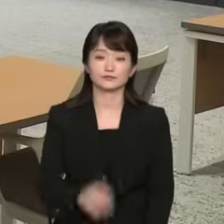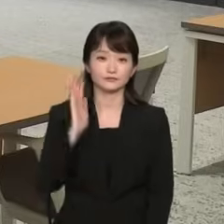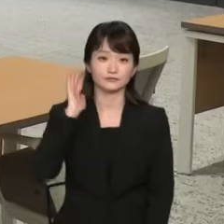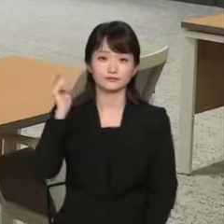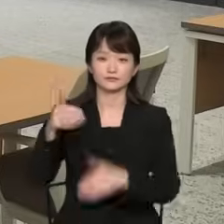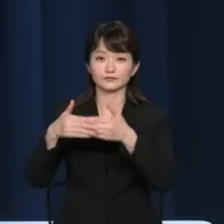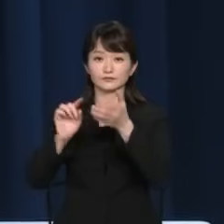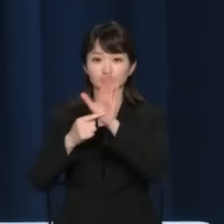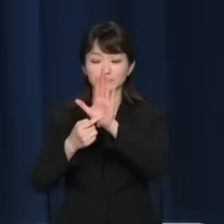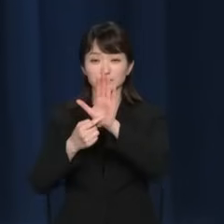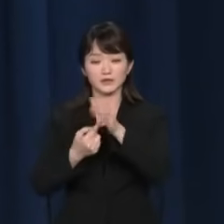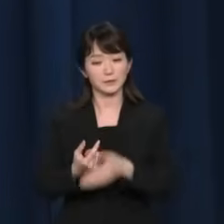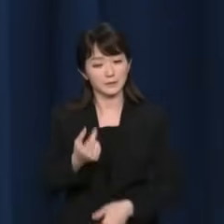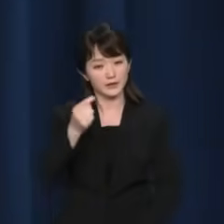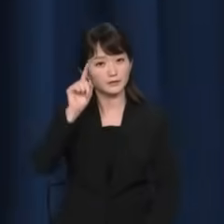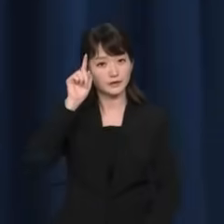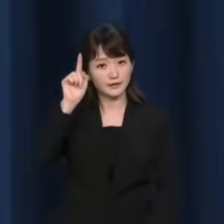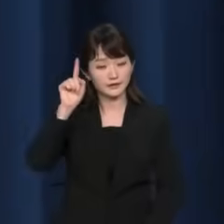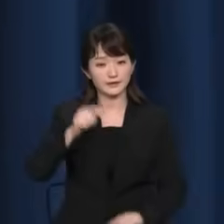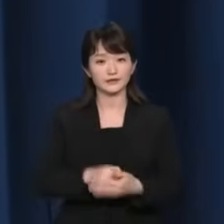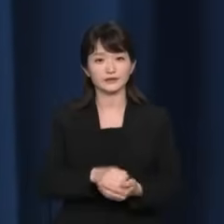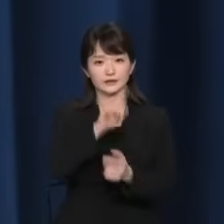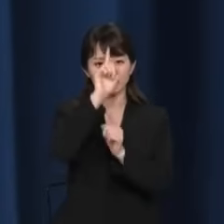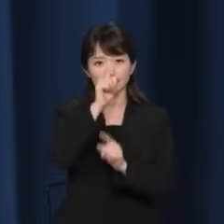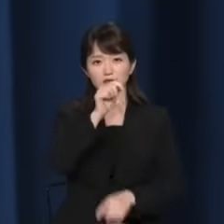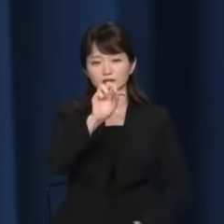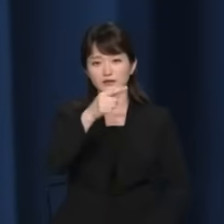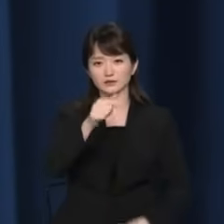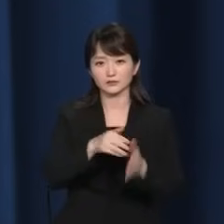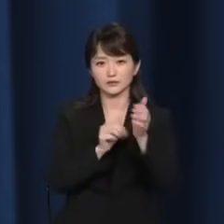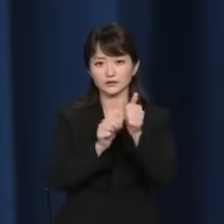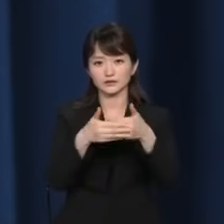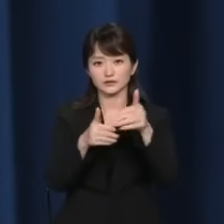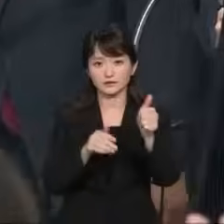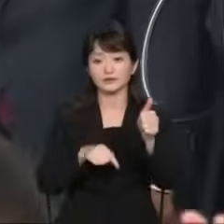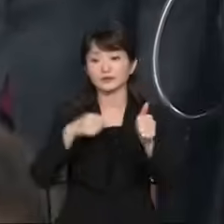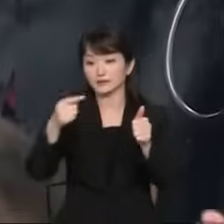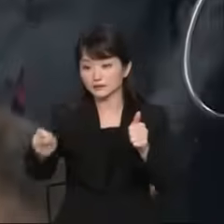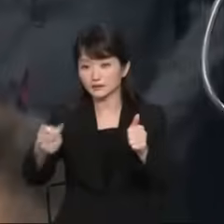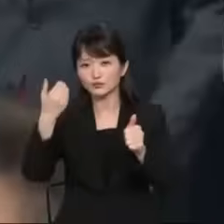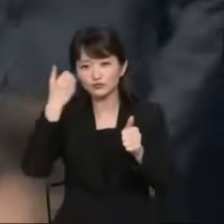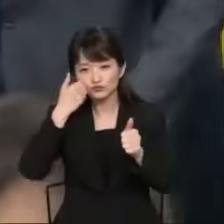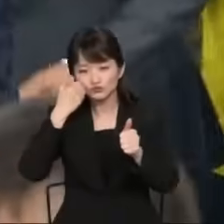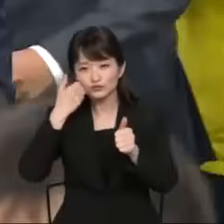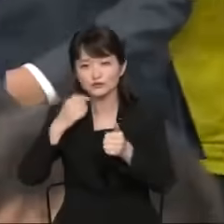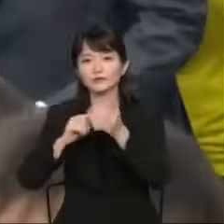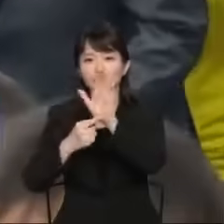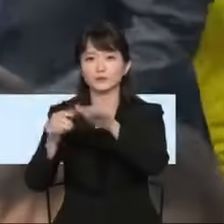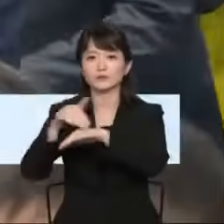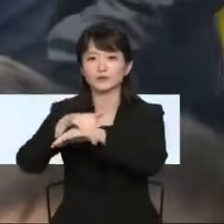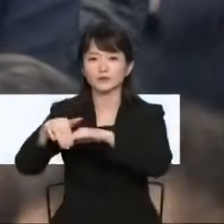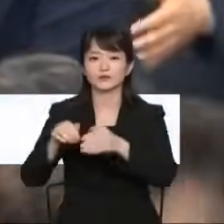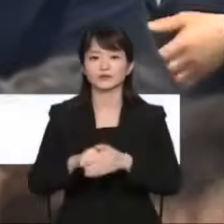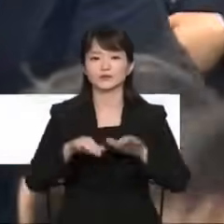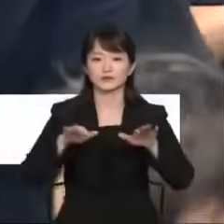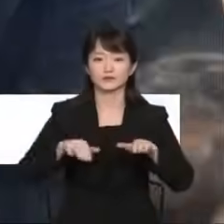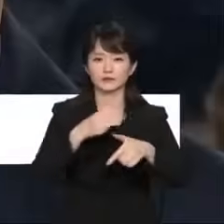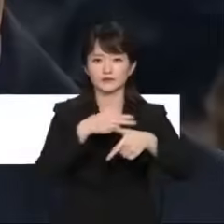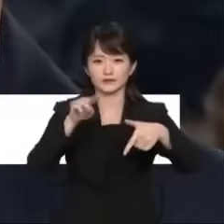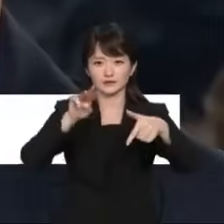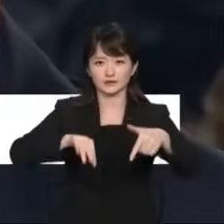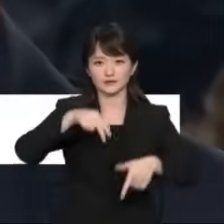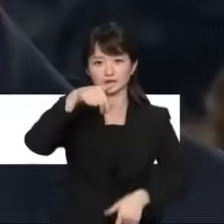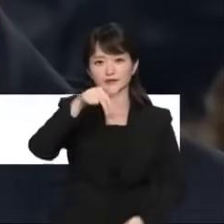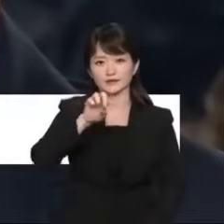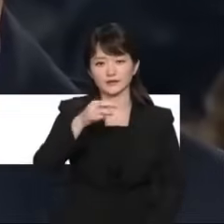대통령실은 이르면 내일 이관섭 비서실장의 후임을 발표할 것으로 알려졌습니다. 이번 총선 인천 계양을에 출마했던